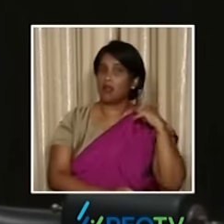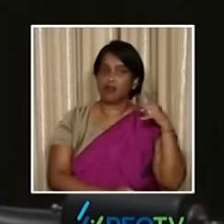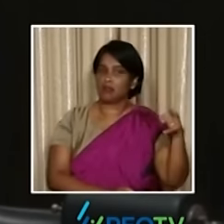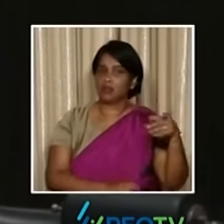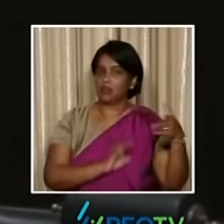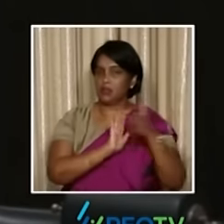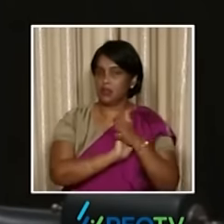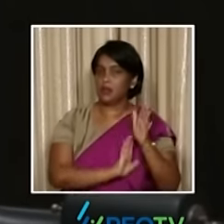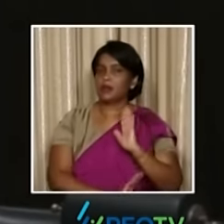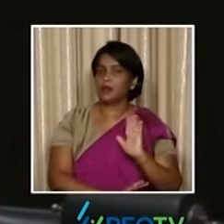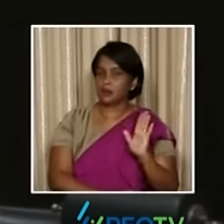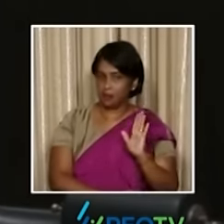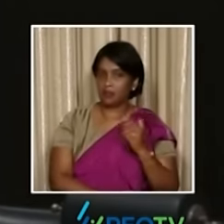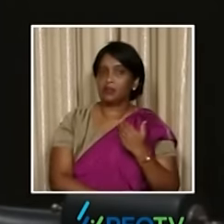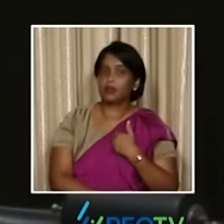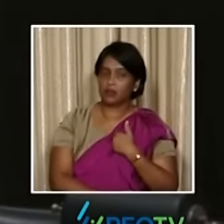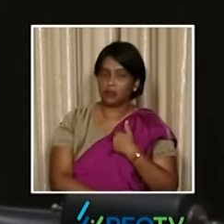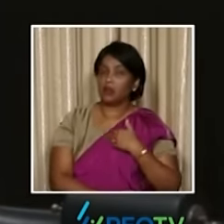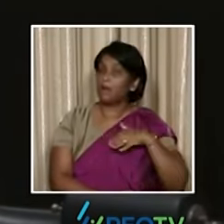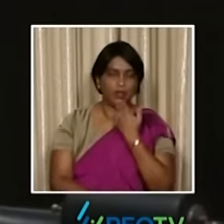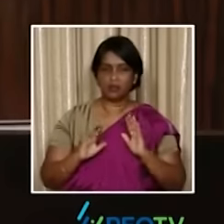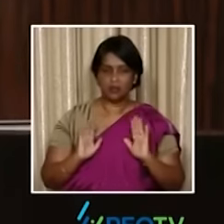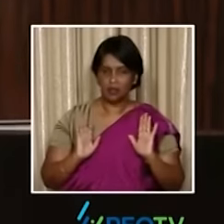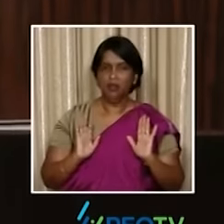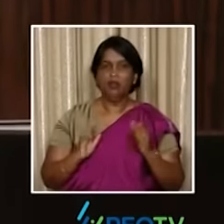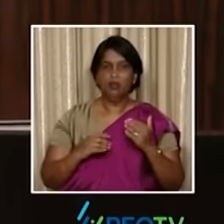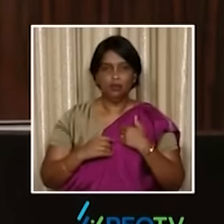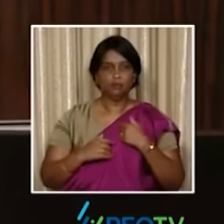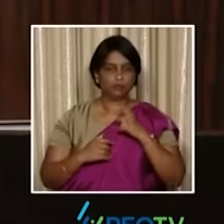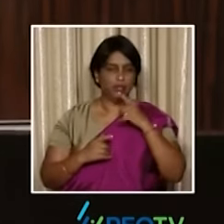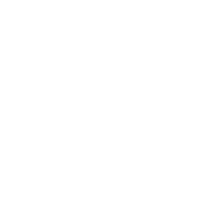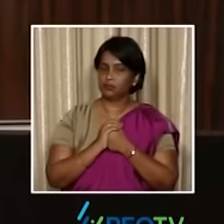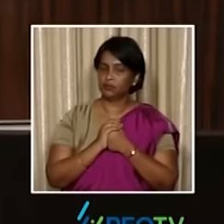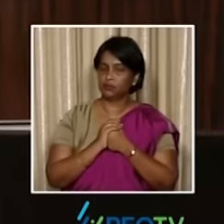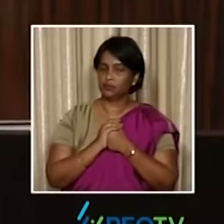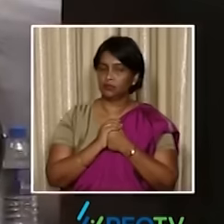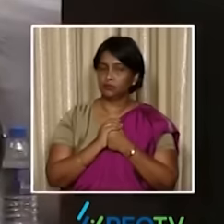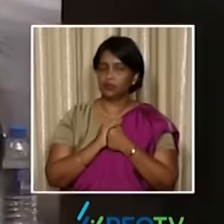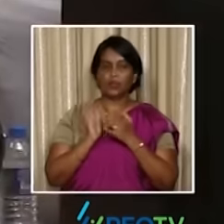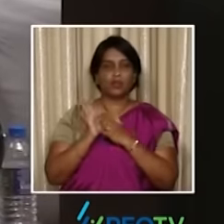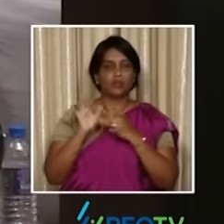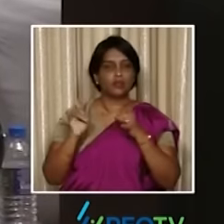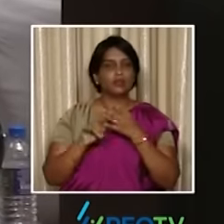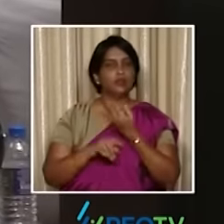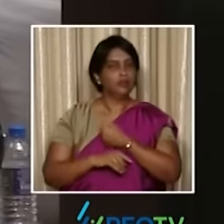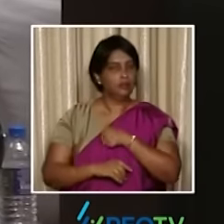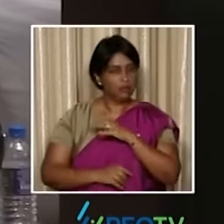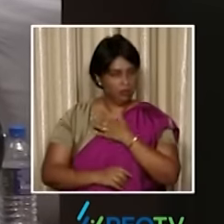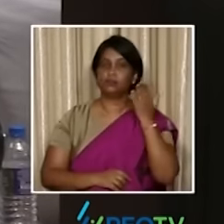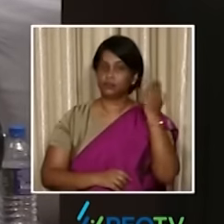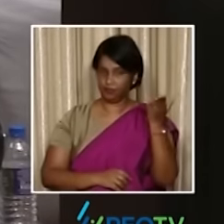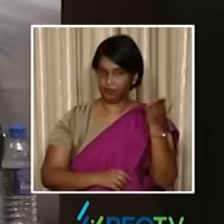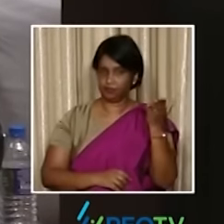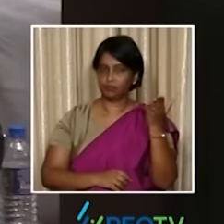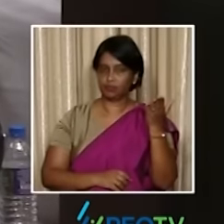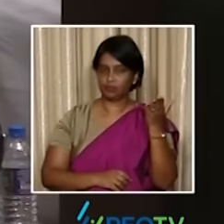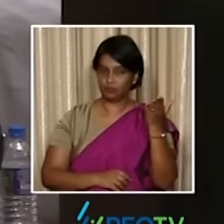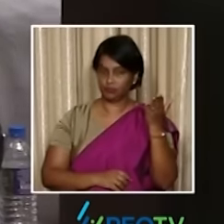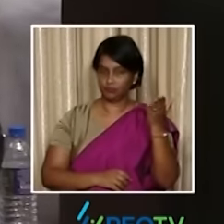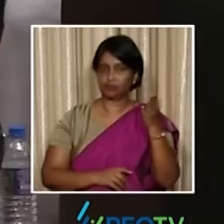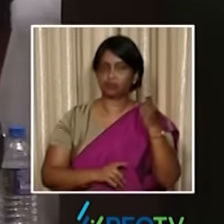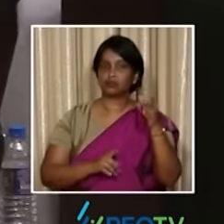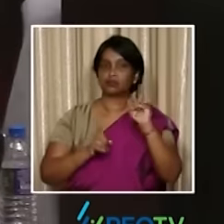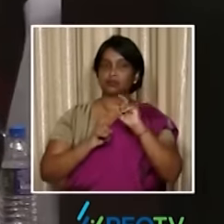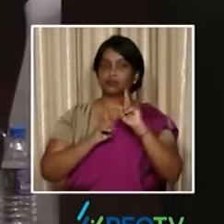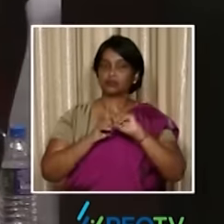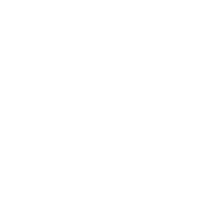ගාව ගන්න එපා කියන එකයි මගේ මූලික ඉල්ලීම. මම හොඳ විසඳුමක් දෙන්නම්. මිහින්තලේ නායක ස්වාමින්වන් වහන්සේව ඔබතුමාගේ චේම්බර්